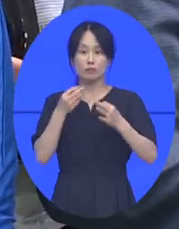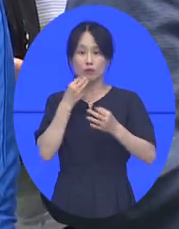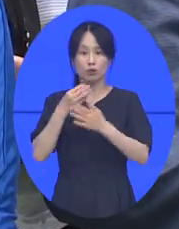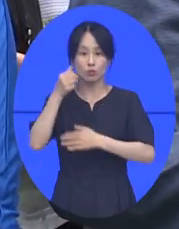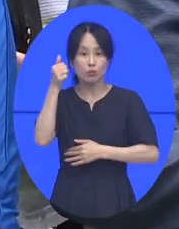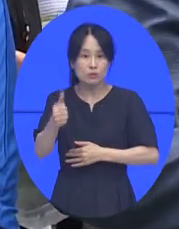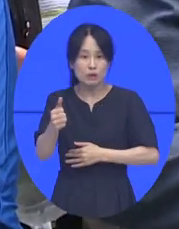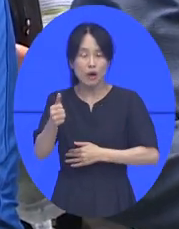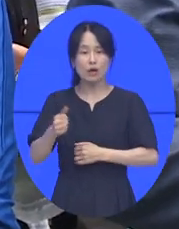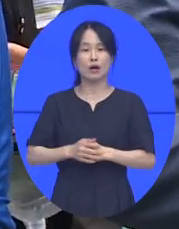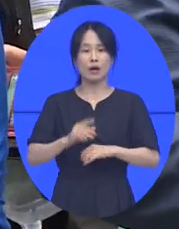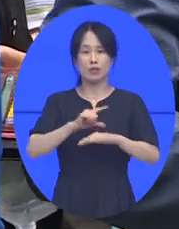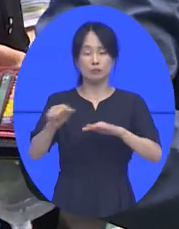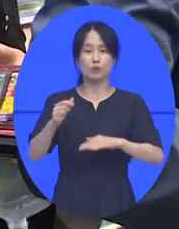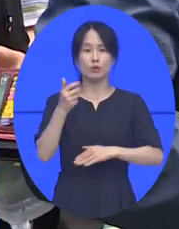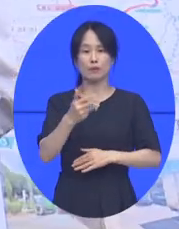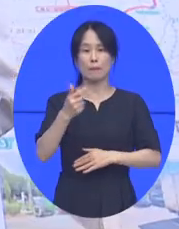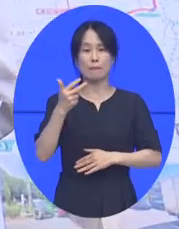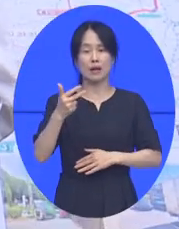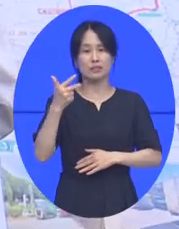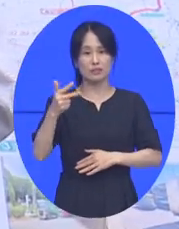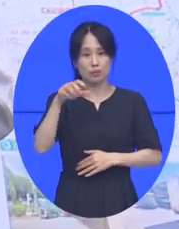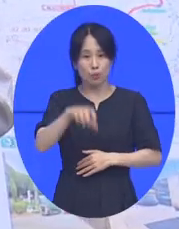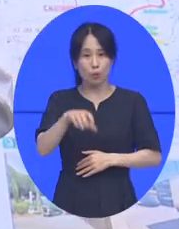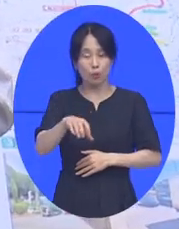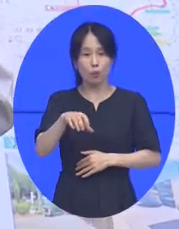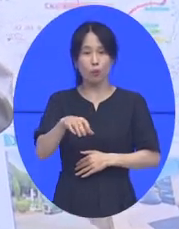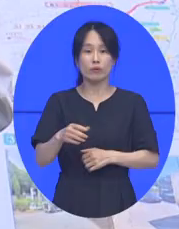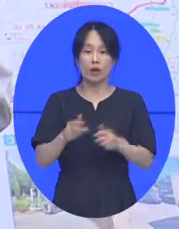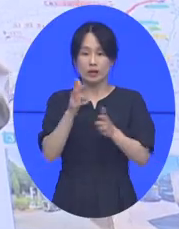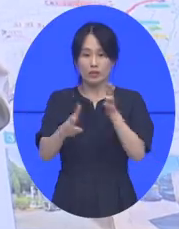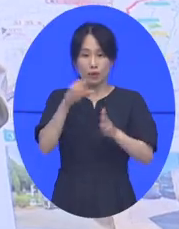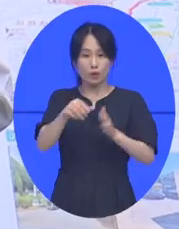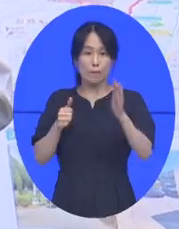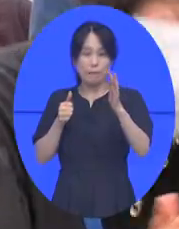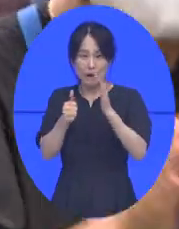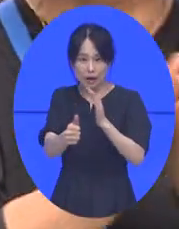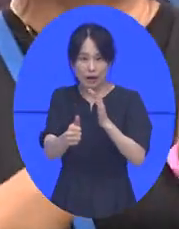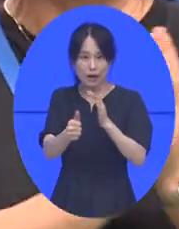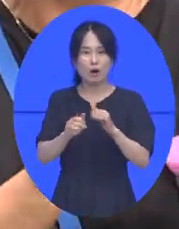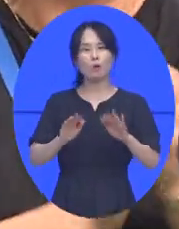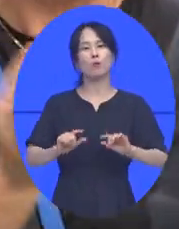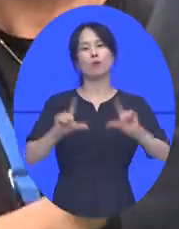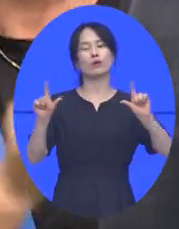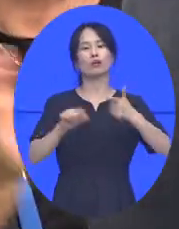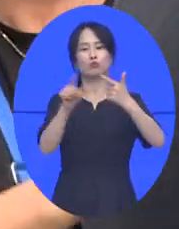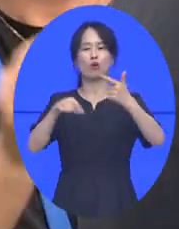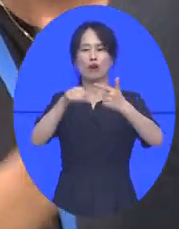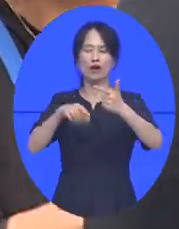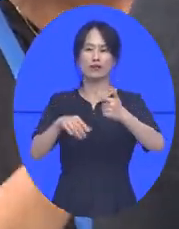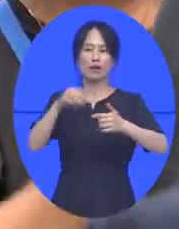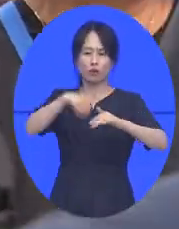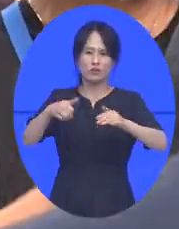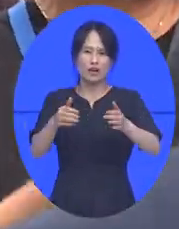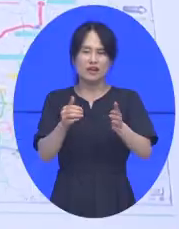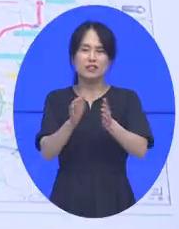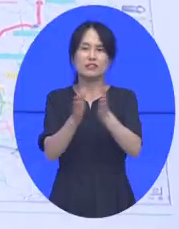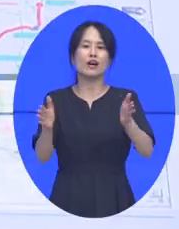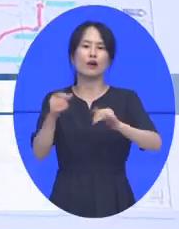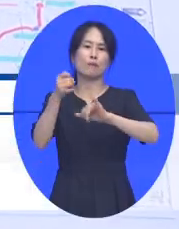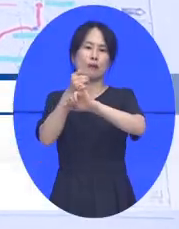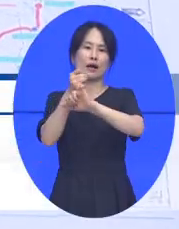경기도지사는 지방도 387호선 화도운수구간 사업 현장을 방문해 올해 상반기 착공을 약속했습니다